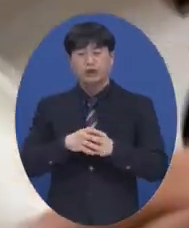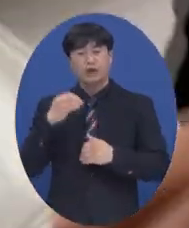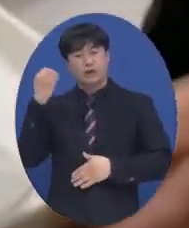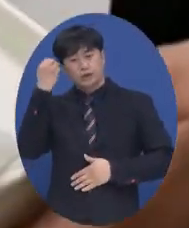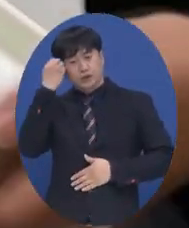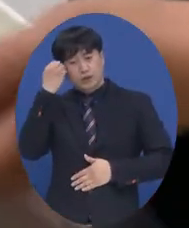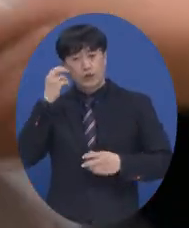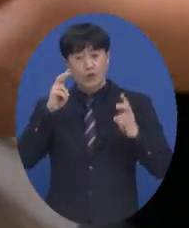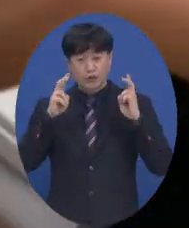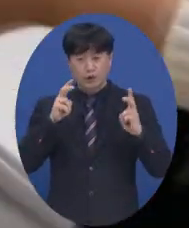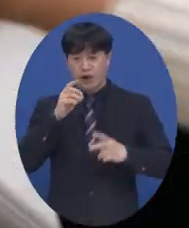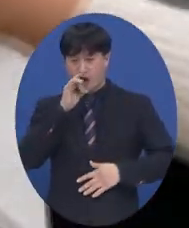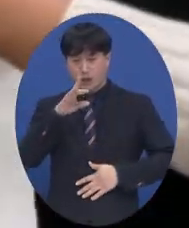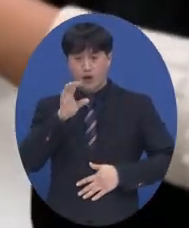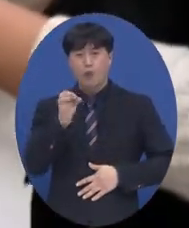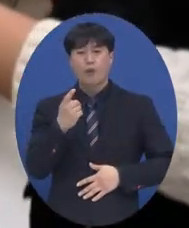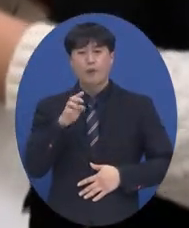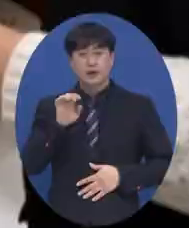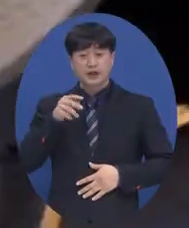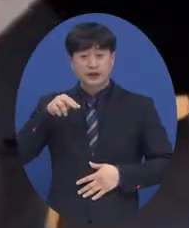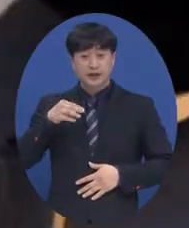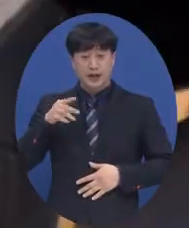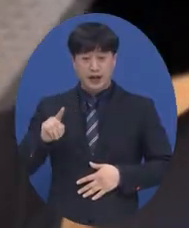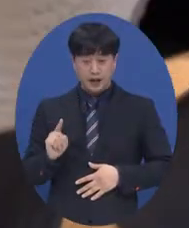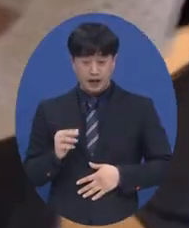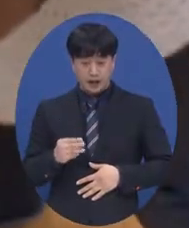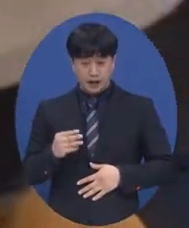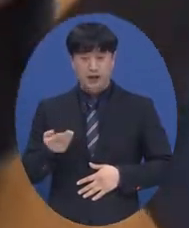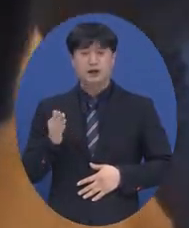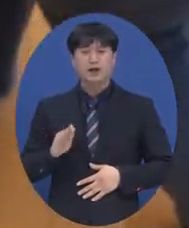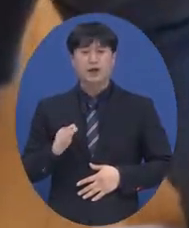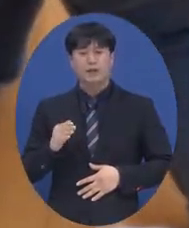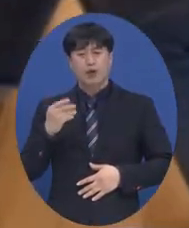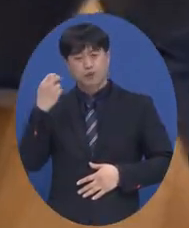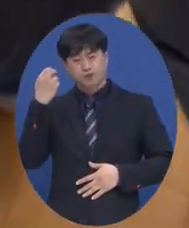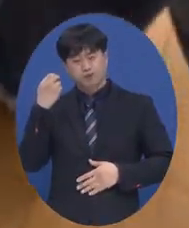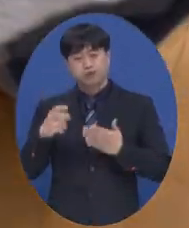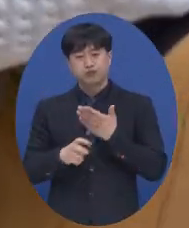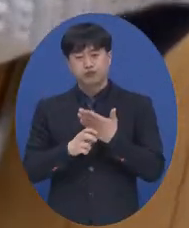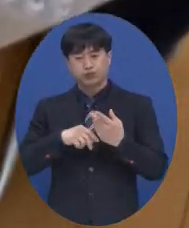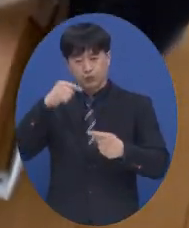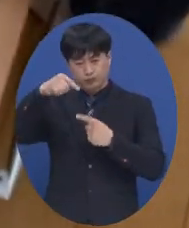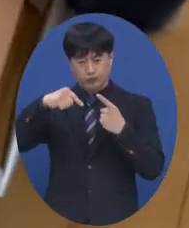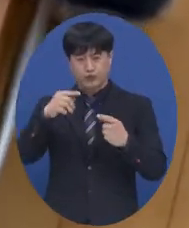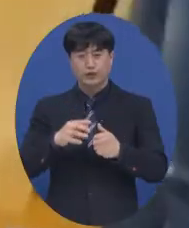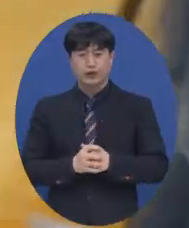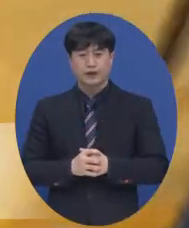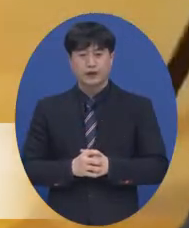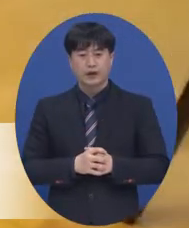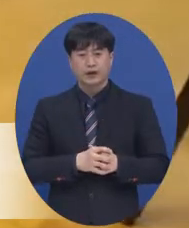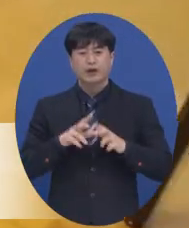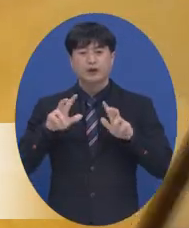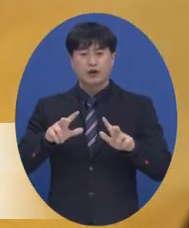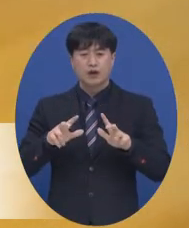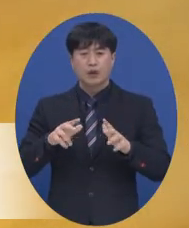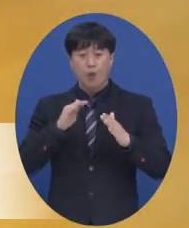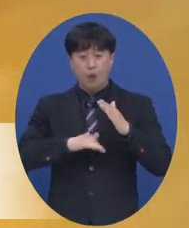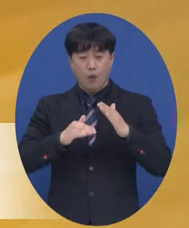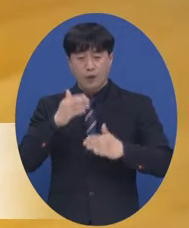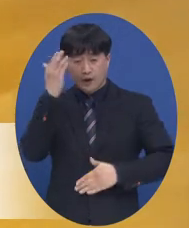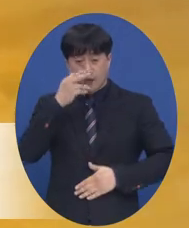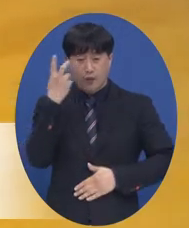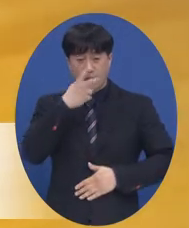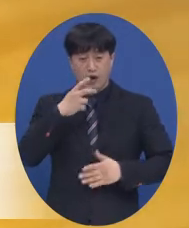숙박업을 할 수 없는 오피스텔이 지만 숙박시설로 둔갑시켜 불법 영업을 하고 있는 겁니다 으 border